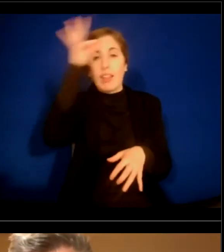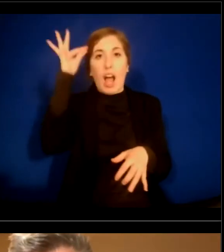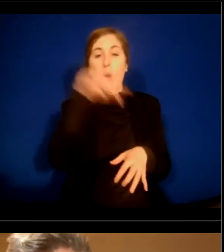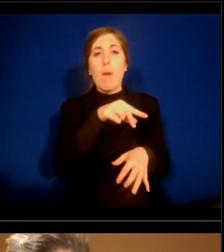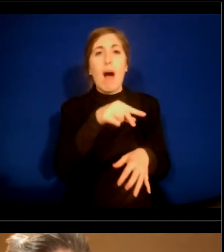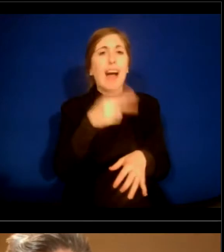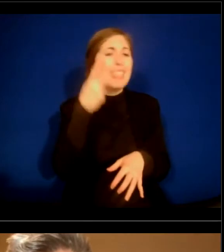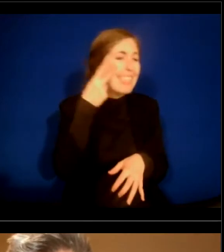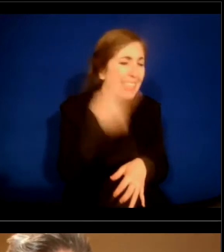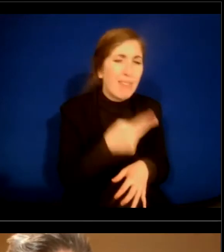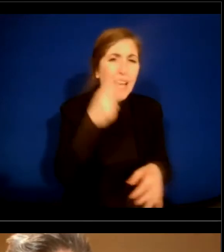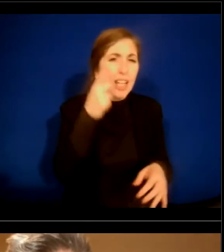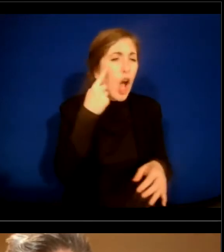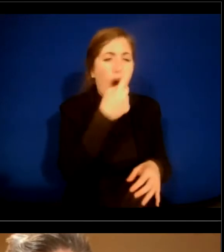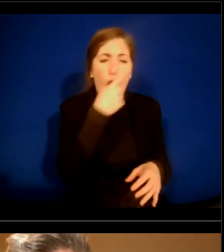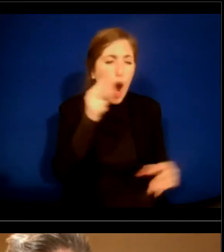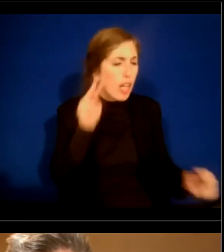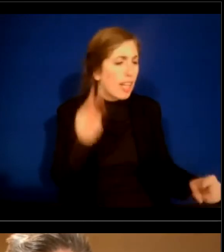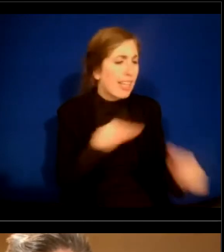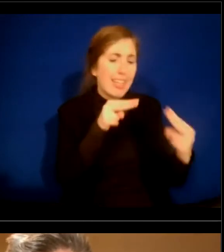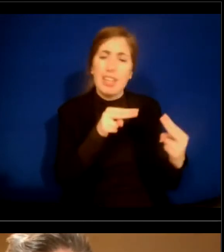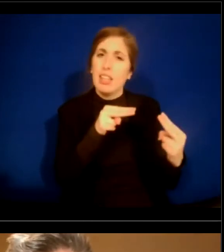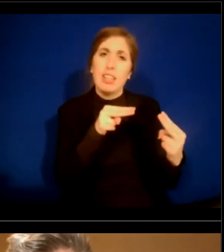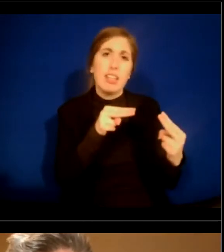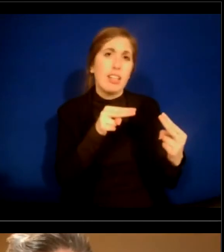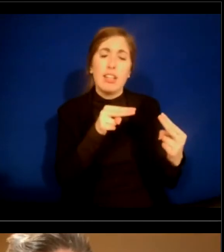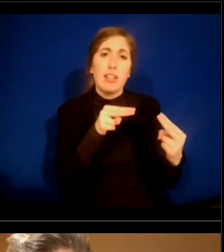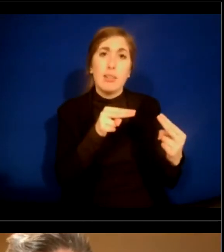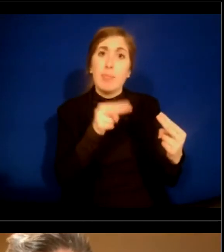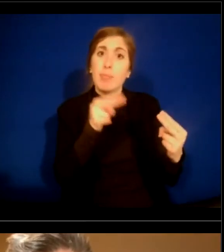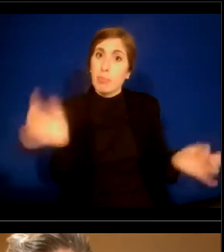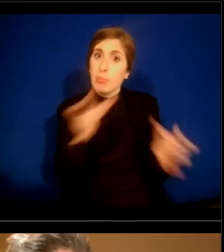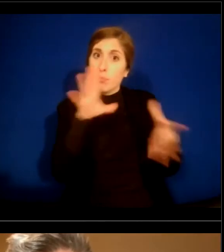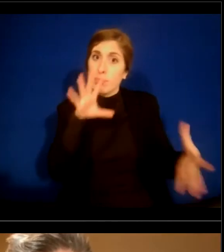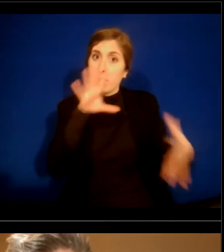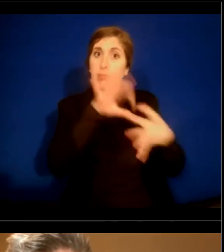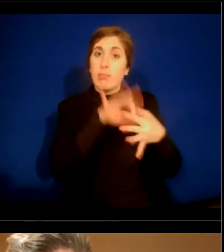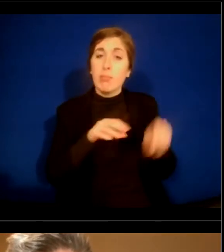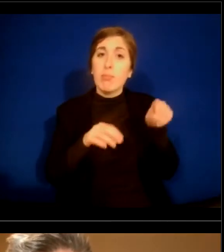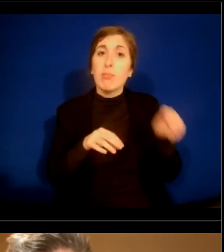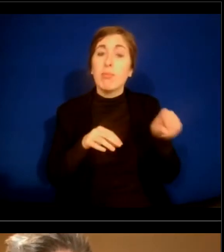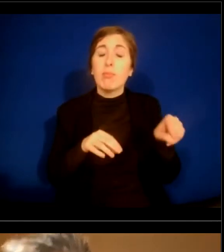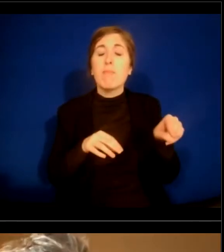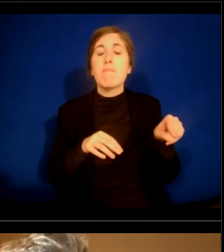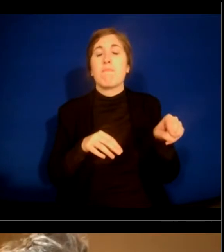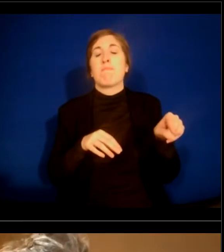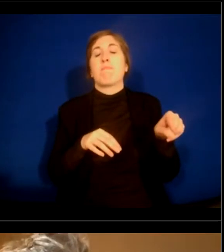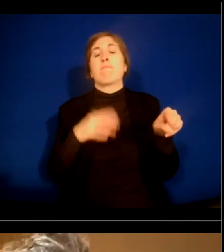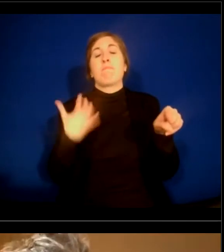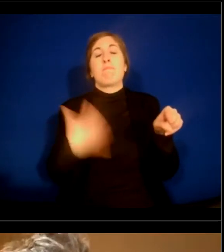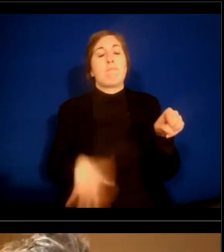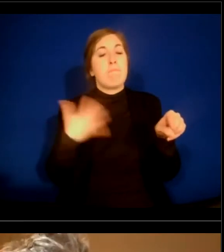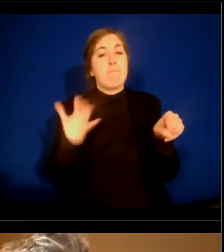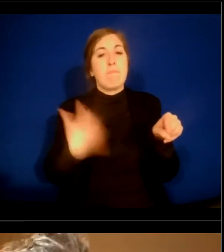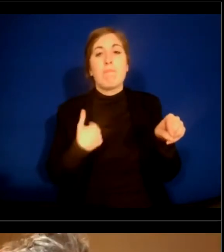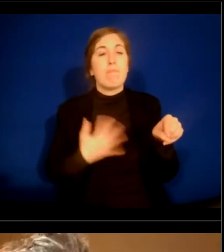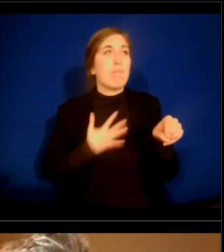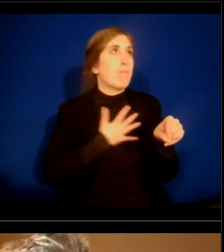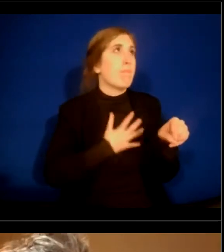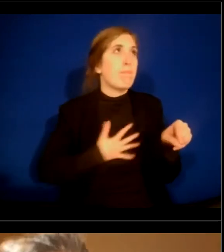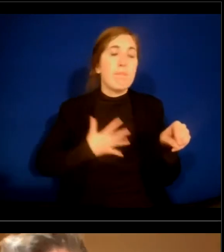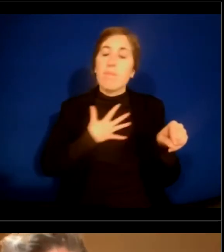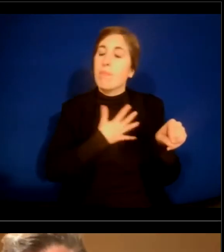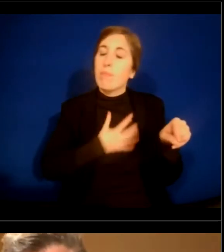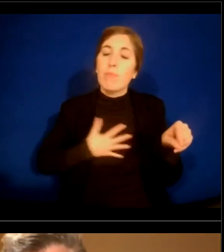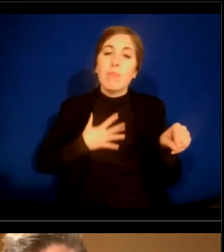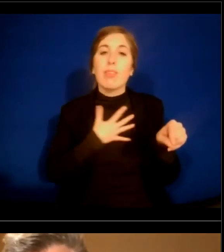E, a questo proposito, anche qui ci ha fatto tanto tanto piacere poter